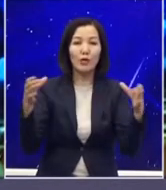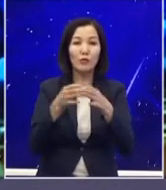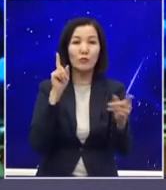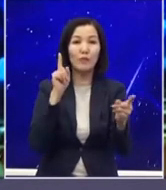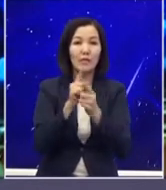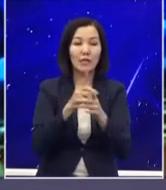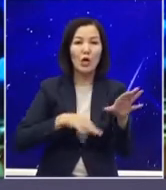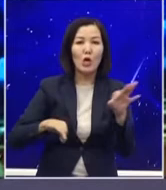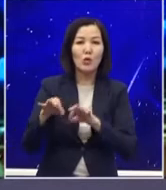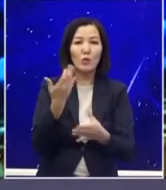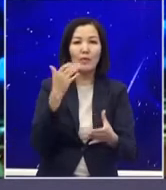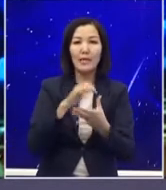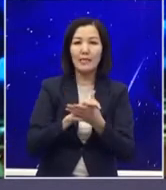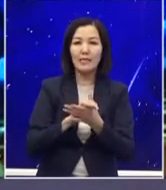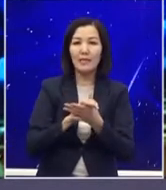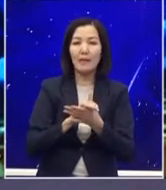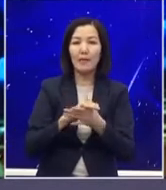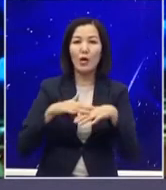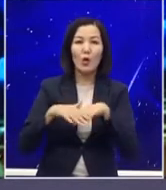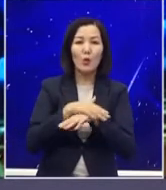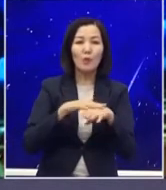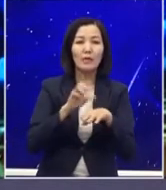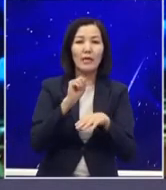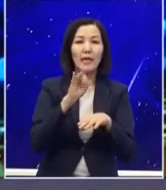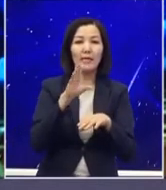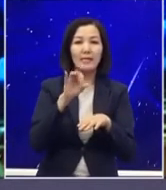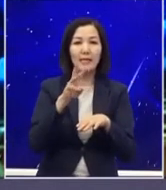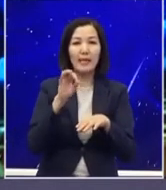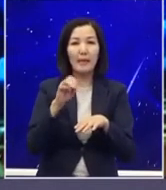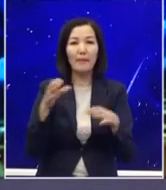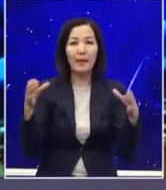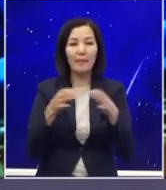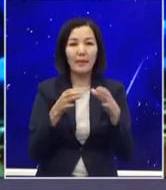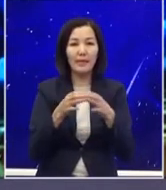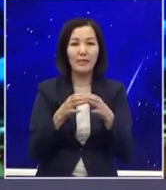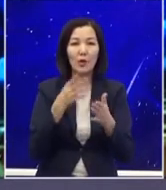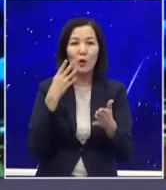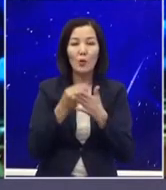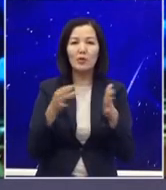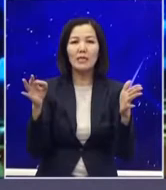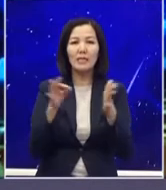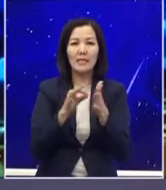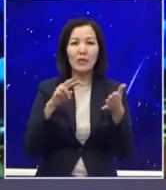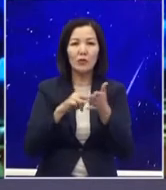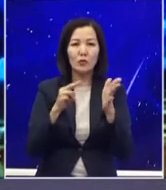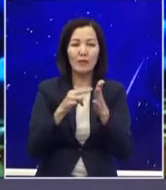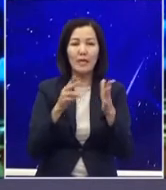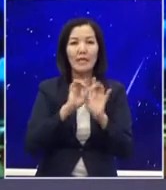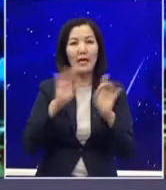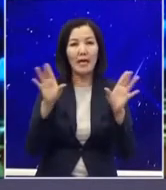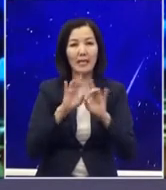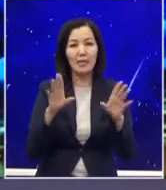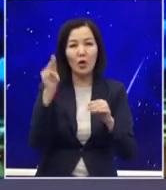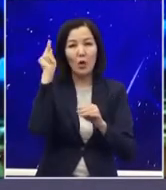кездесті. Жоба таныстырылымы барысында көпшілікке ICM Edutech компаниясының өз мұрат мақсаттарынан да ақпар берілді.